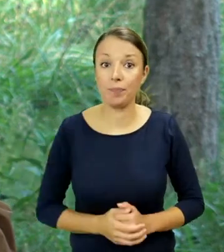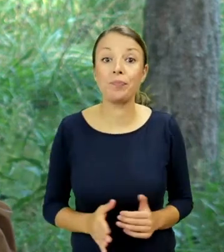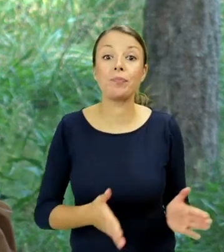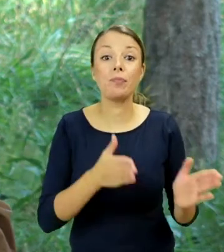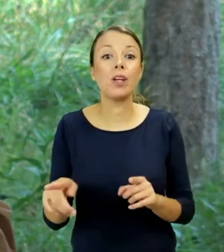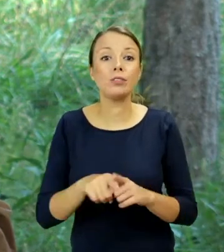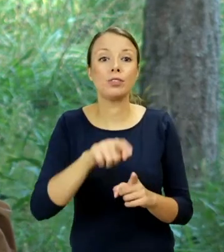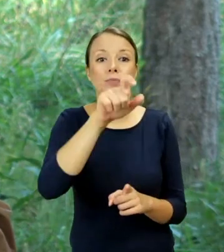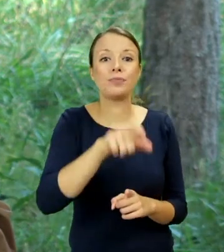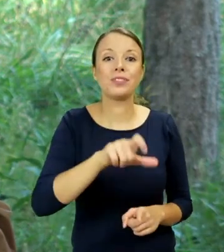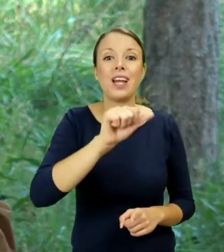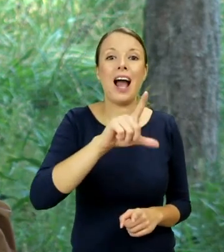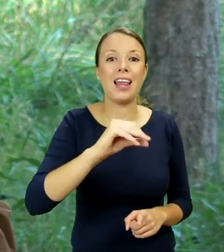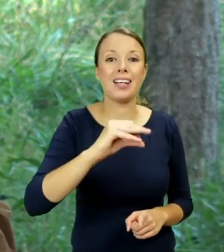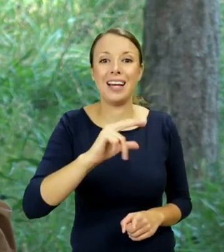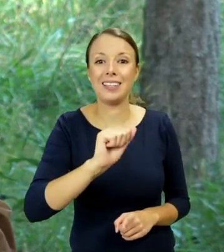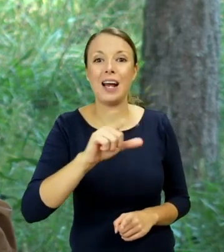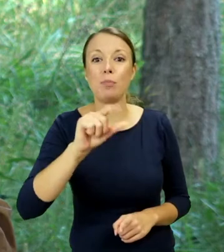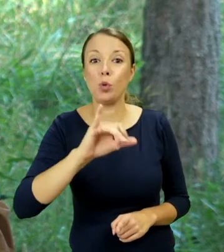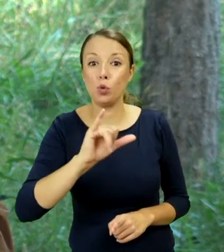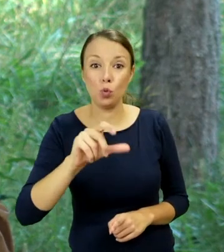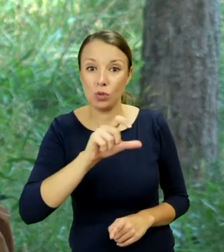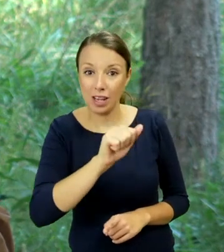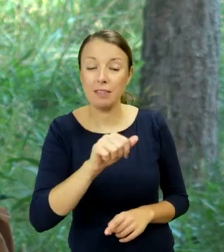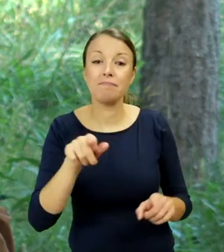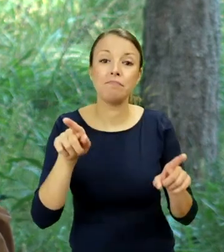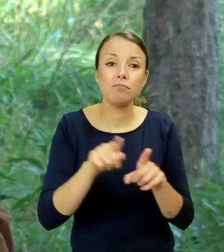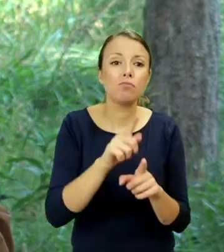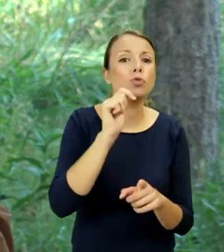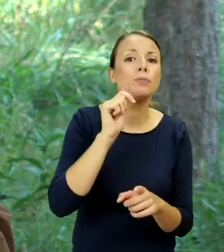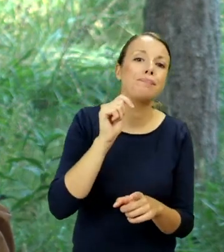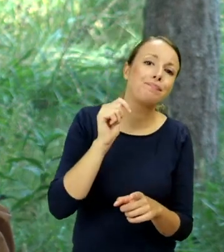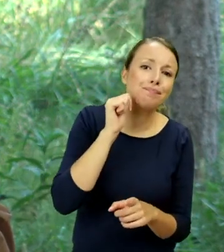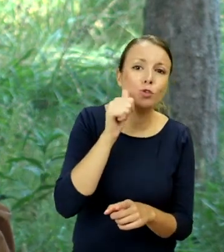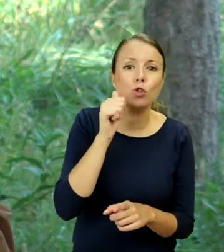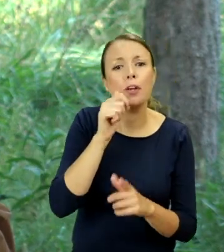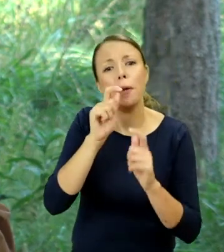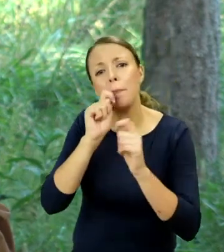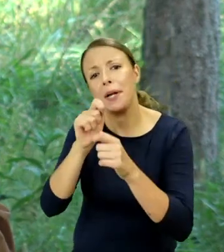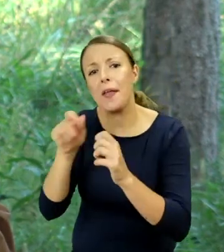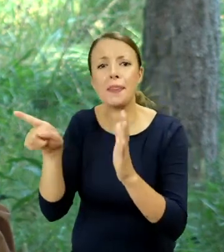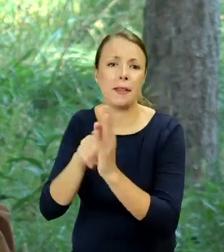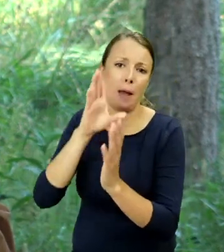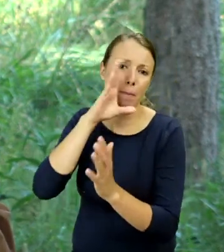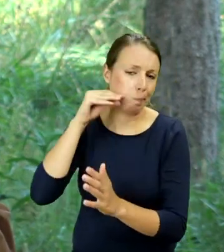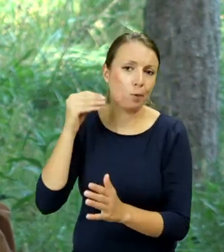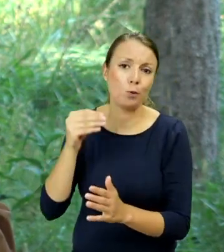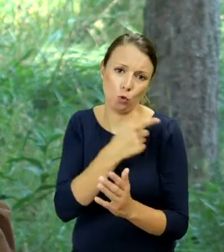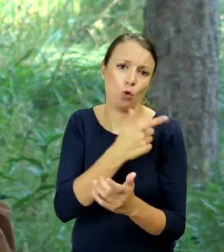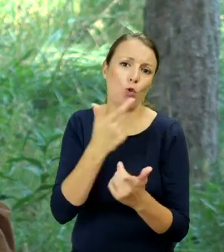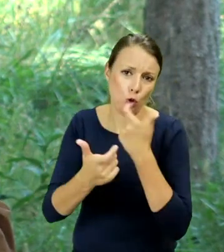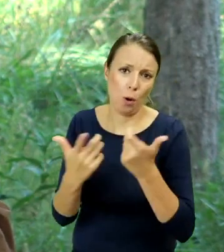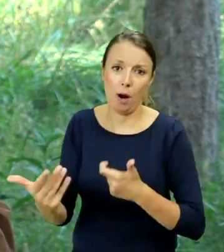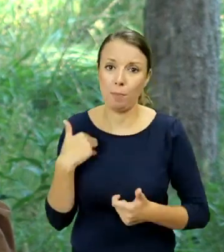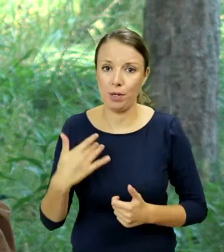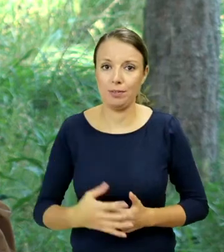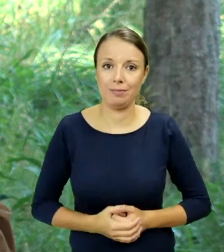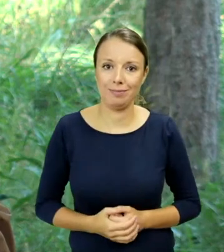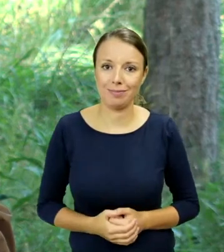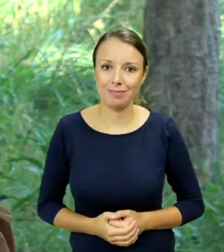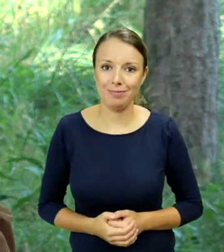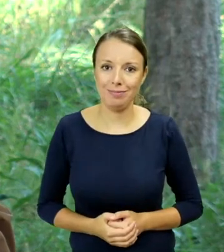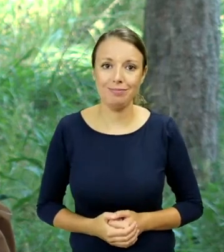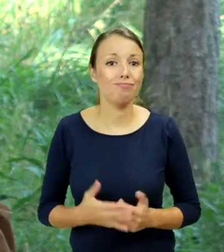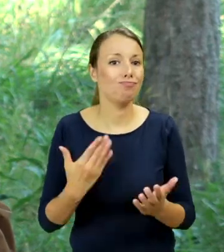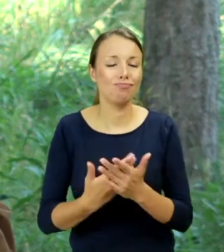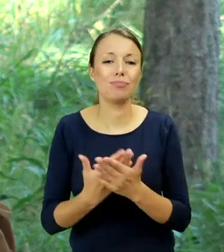sprawiała marszałkowi takie niecodzienne, powiedziałabym, prezenty, bo na przykład na